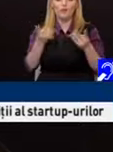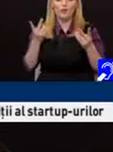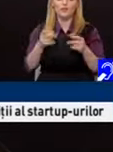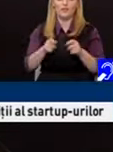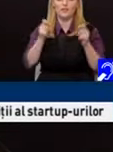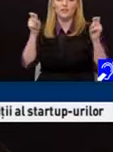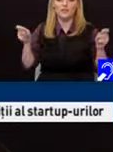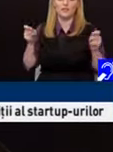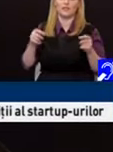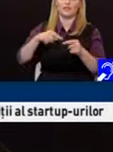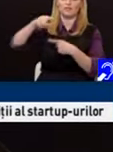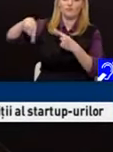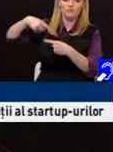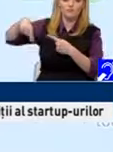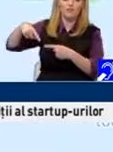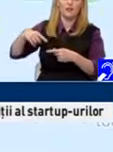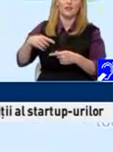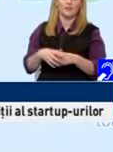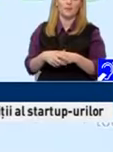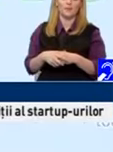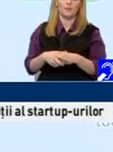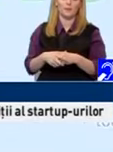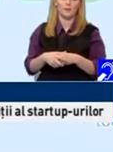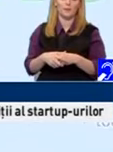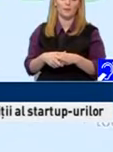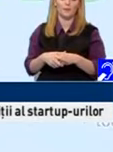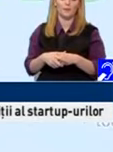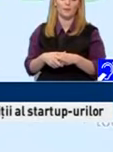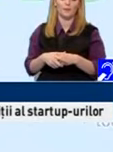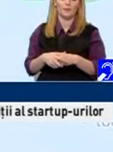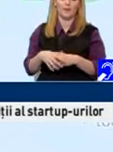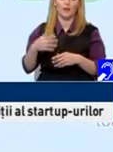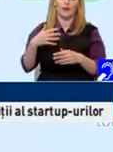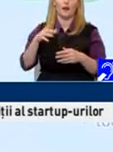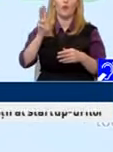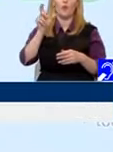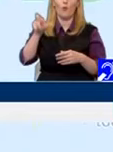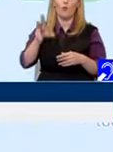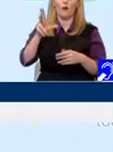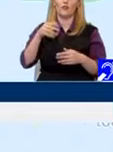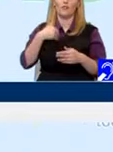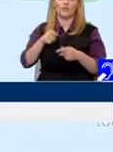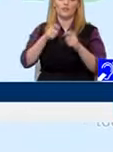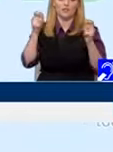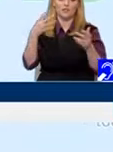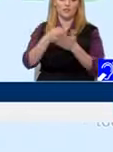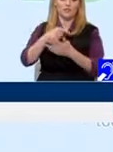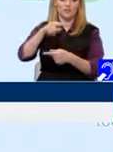te lansezi în afacere și ca să dormi liniștit. Politica infrastructurilor de afacere ar trebui să devină o